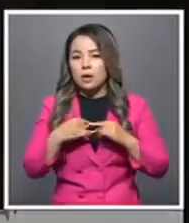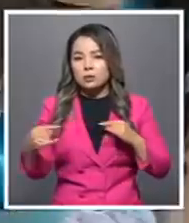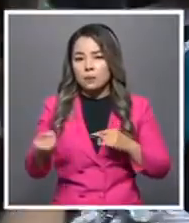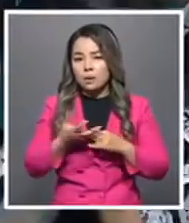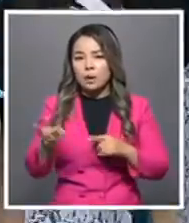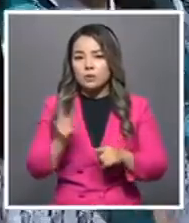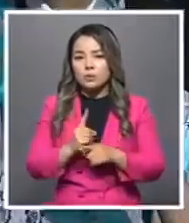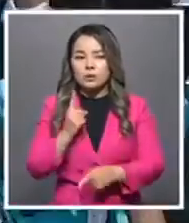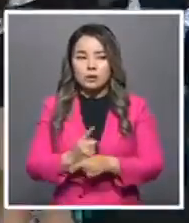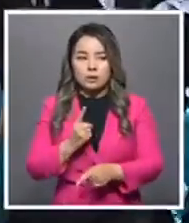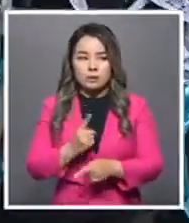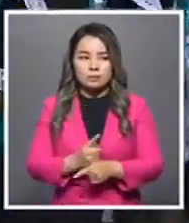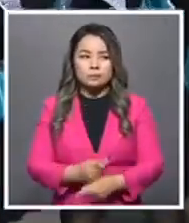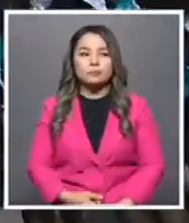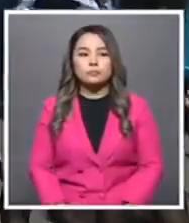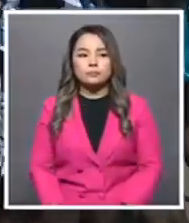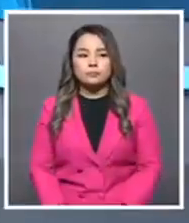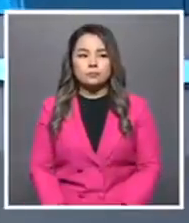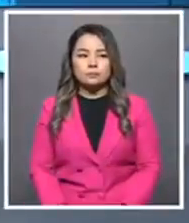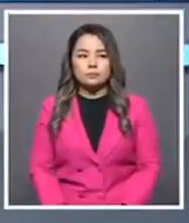да жол берілмейді.